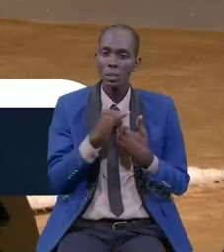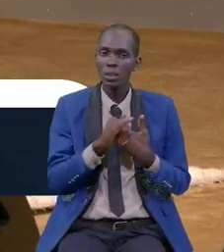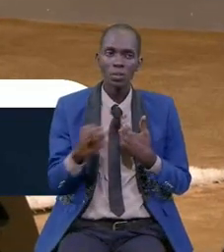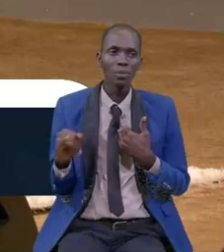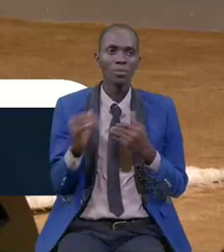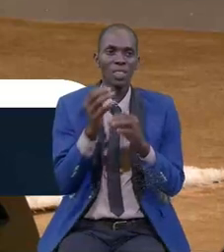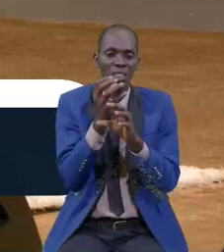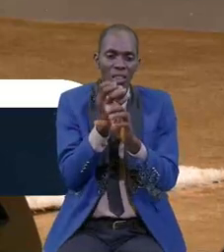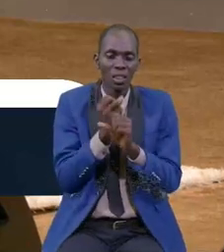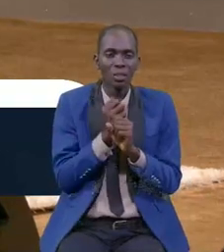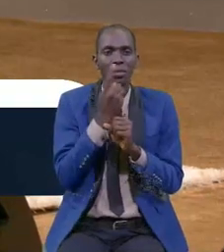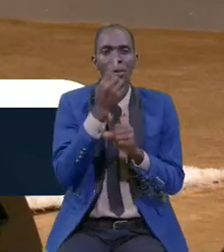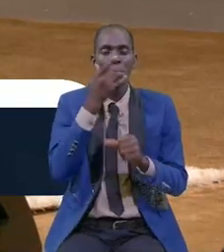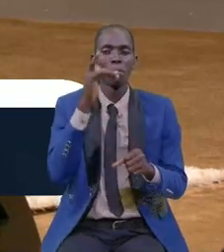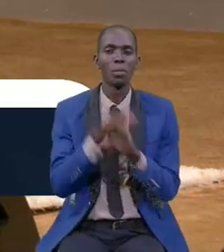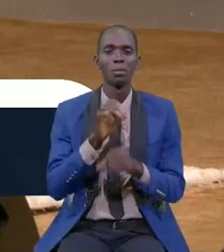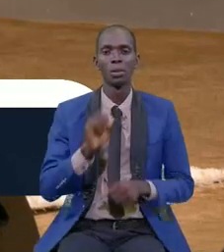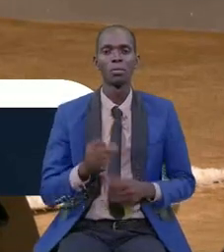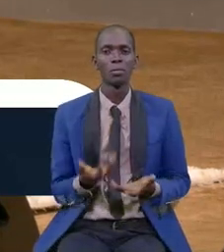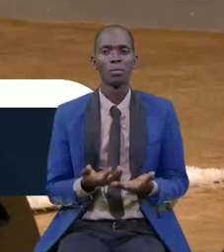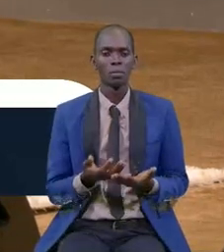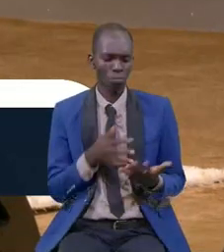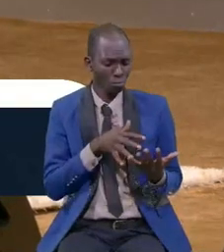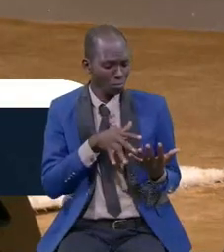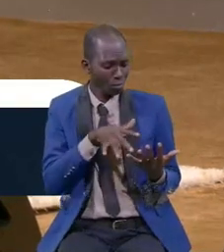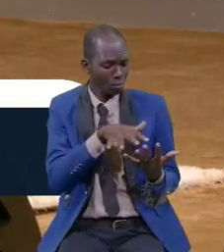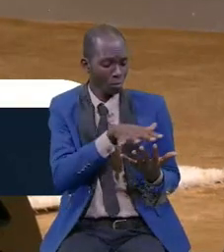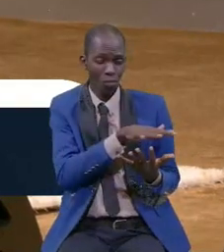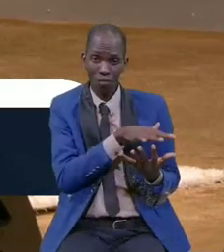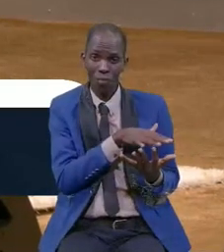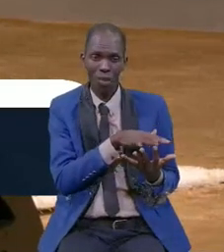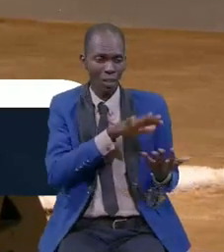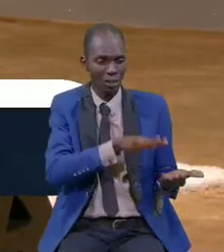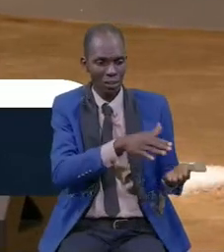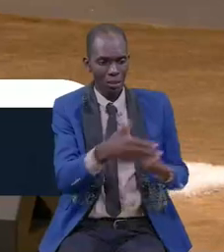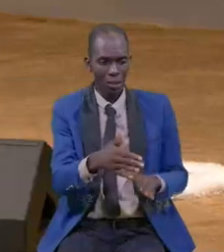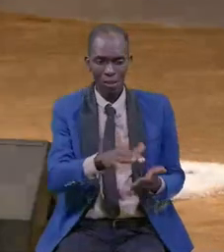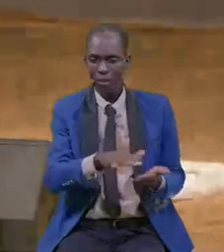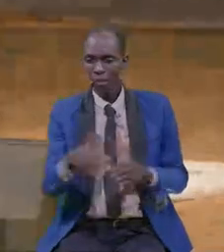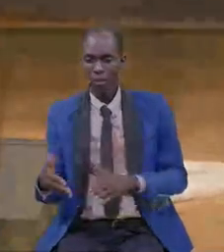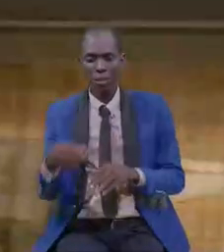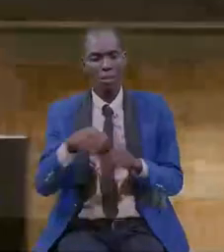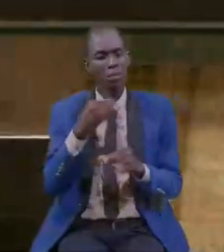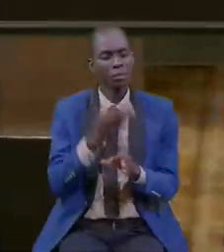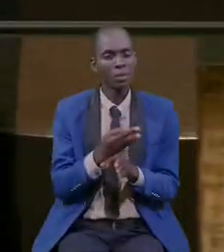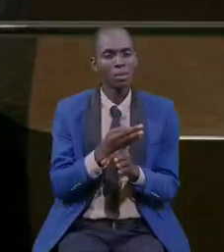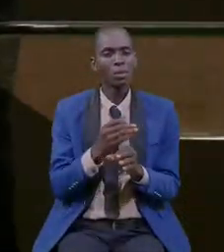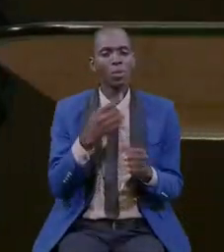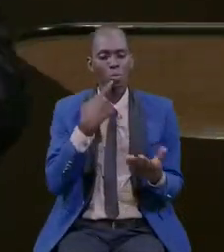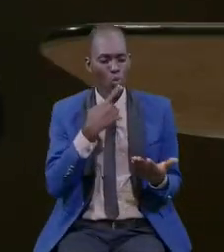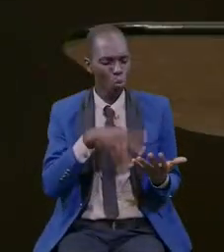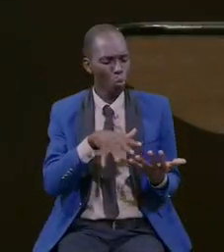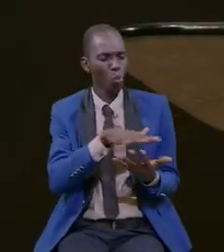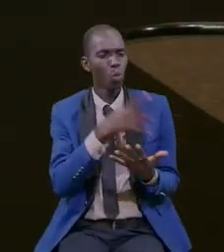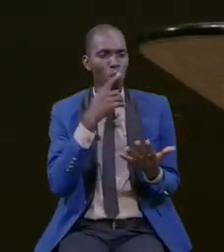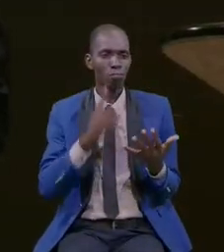obtenu les choses promises ils ont tous péri ils sont tous morts parlant d'Abraham il